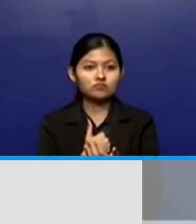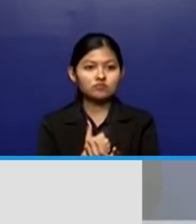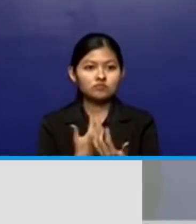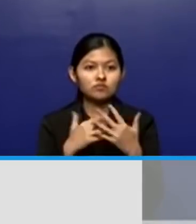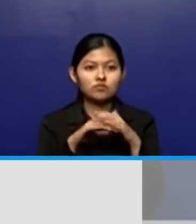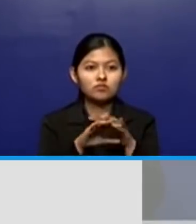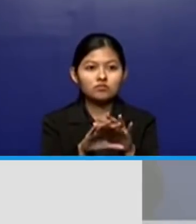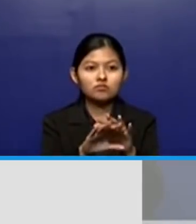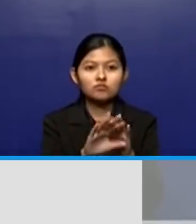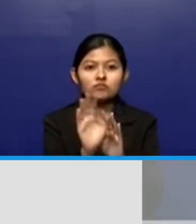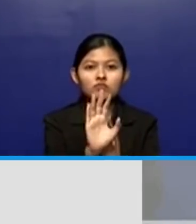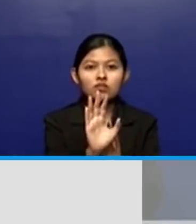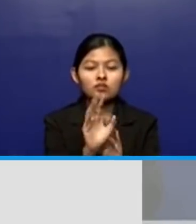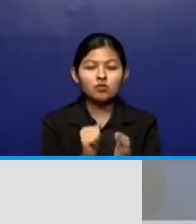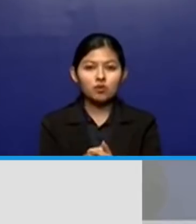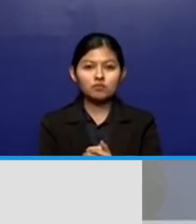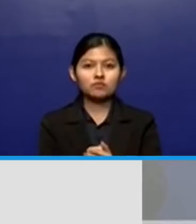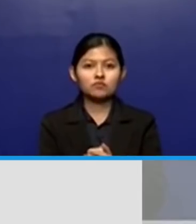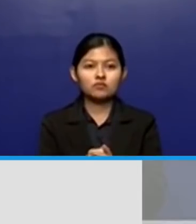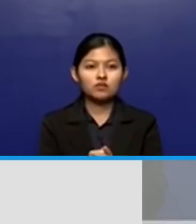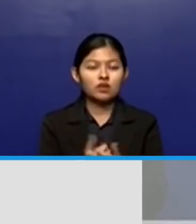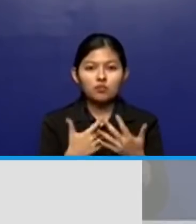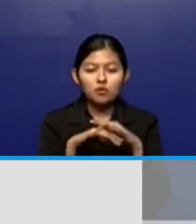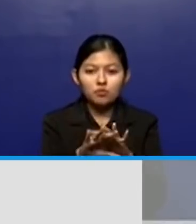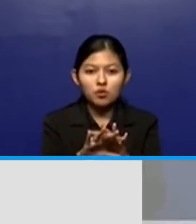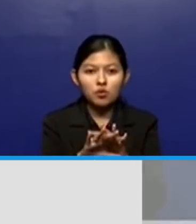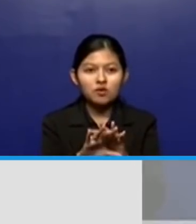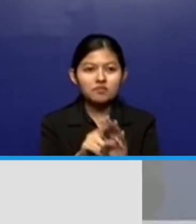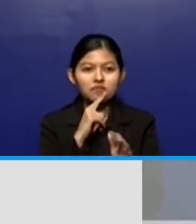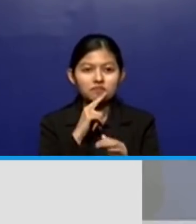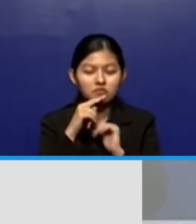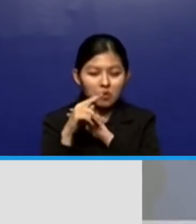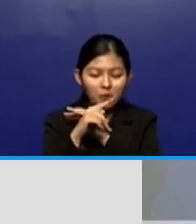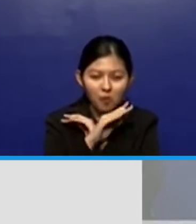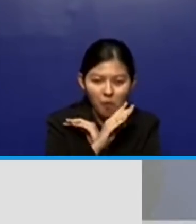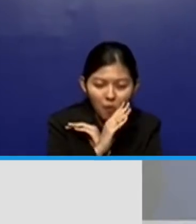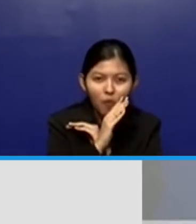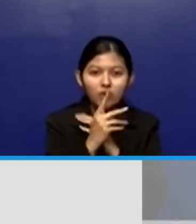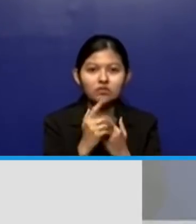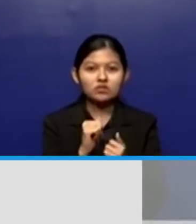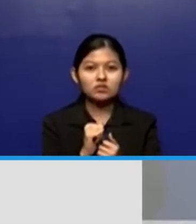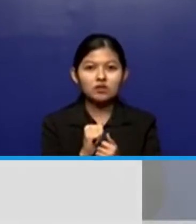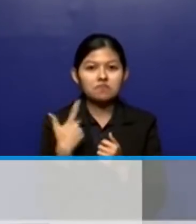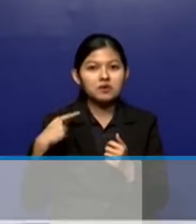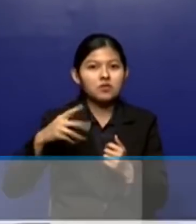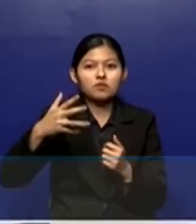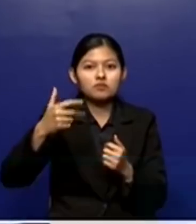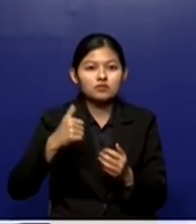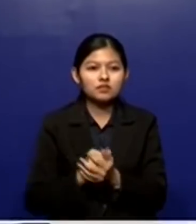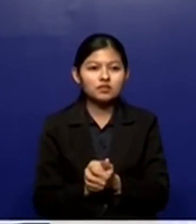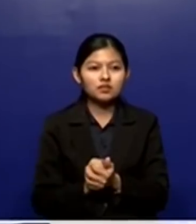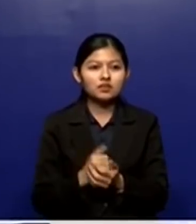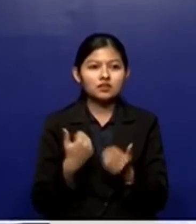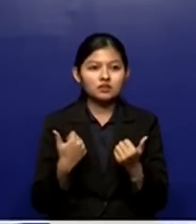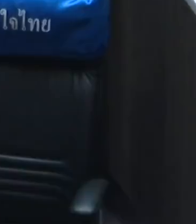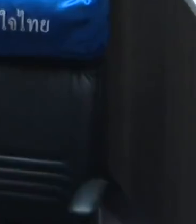ด้วยกับพวกช่อฉนศรีถนนชัยโกหกปิ้นป้อนแล้วก็ไร้สาระสิ้นดีนี่คือส